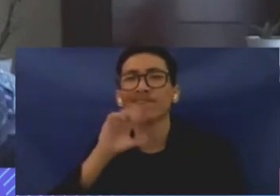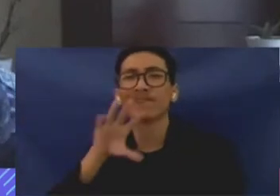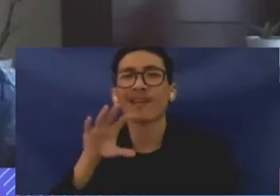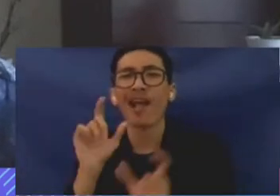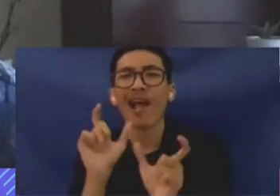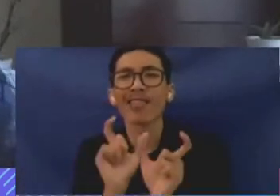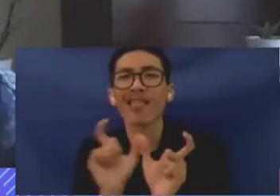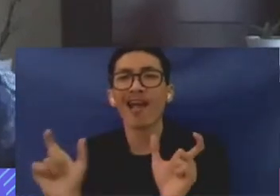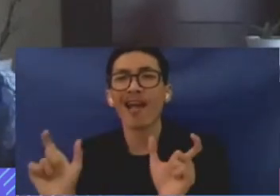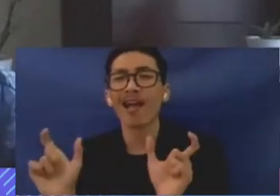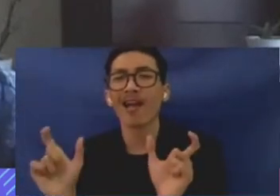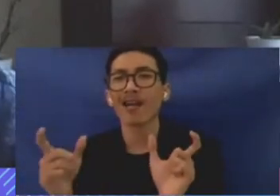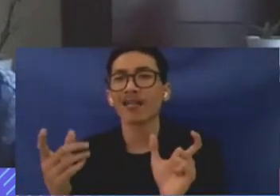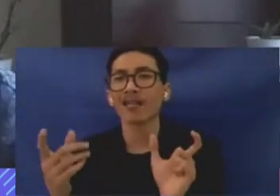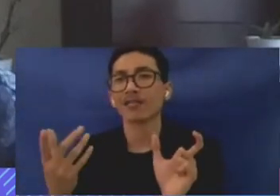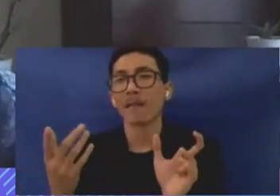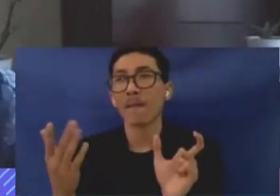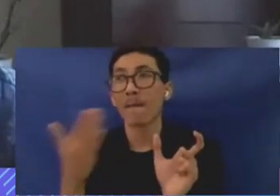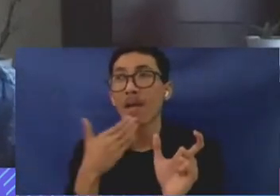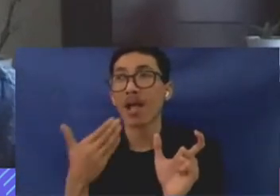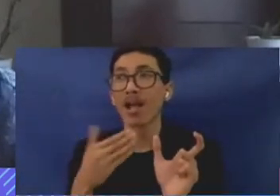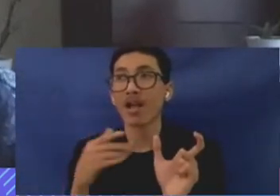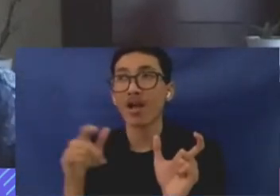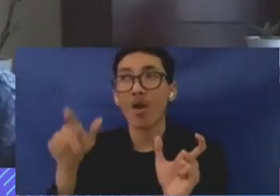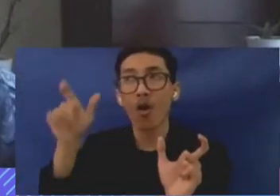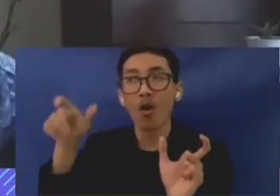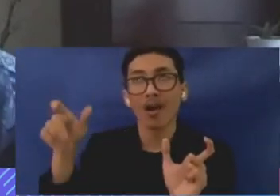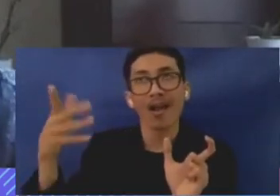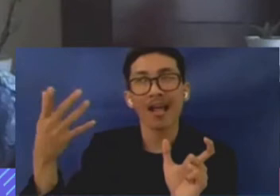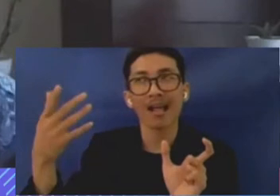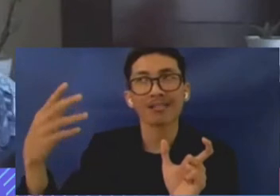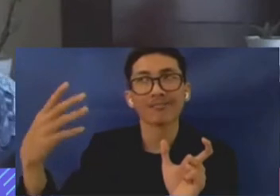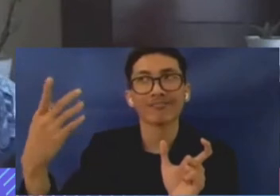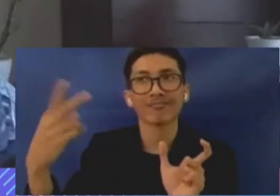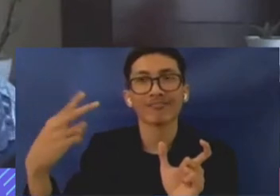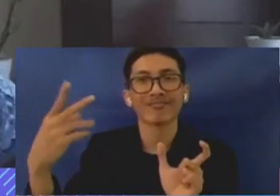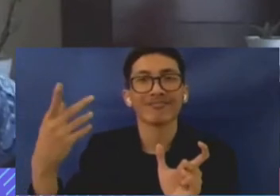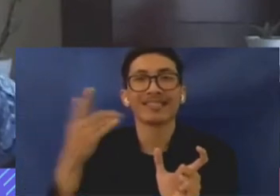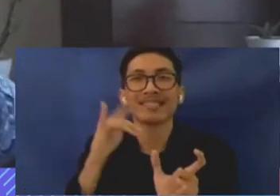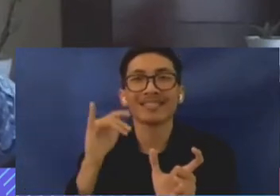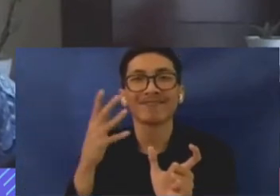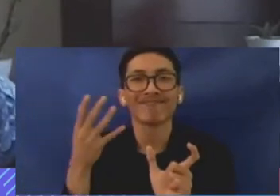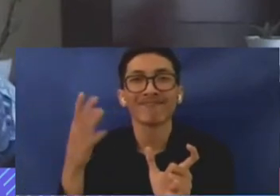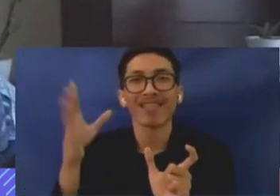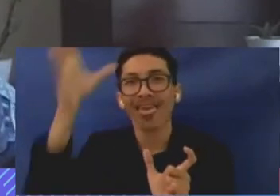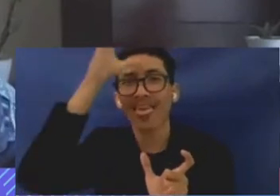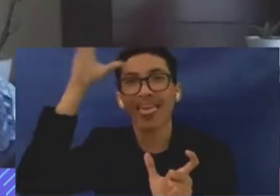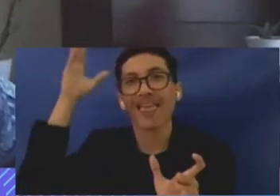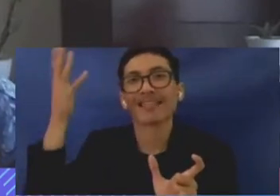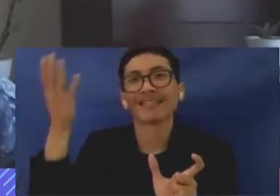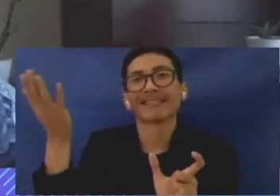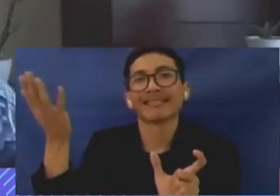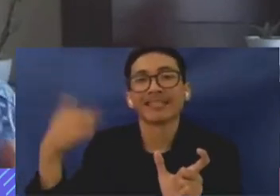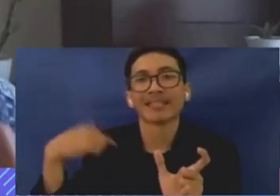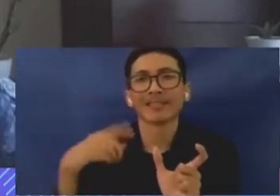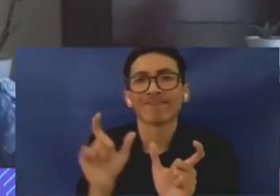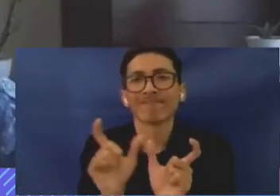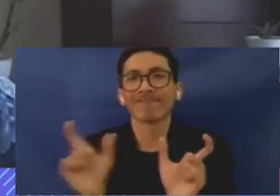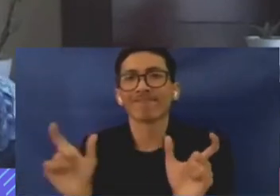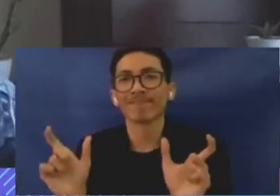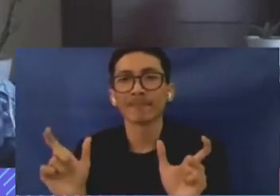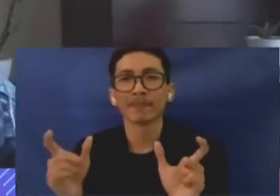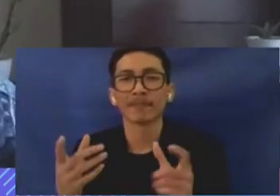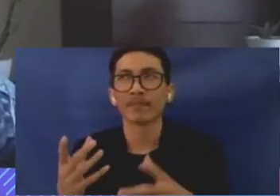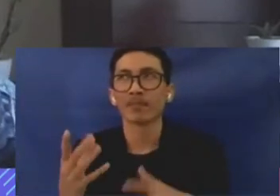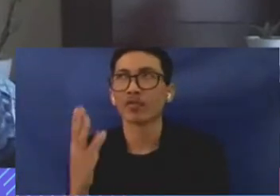lain tidak tahu apa yang saya bicarakan. Dan saya buta huruf sampai saya berumur 9 atau